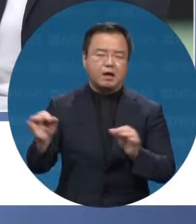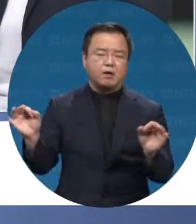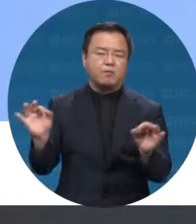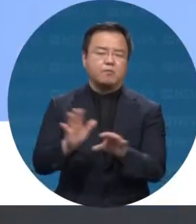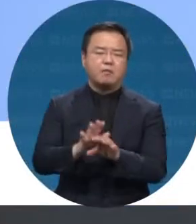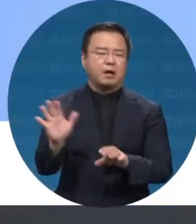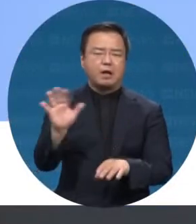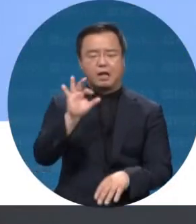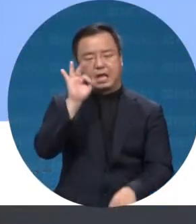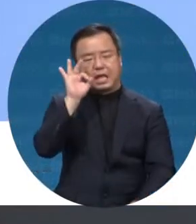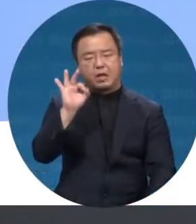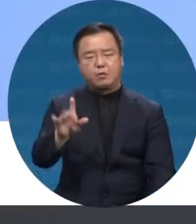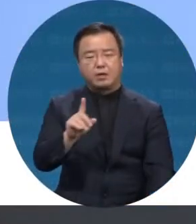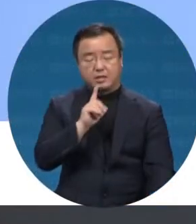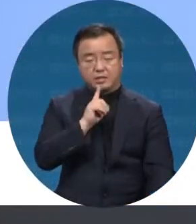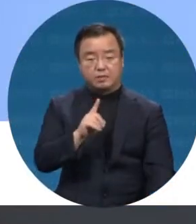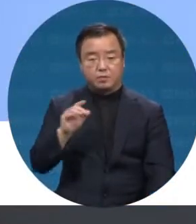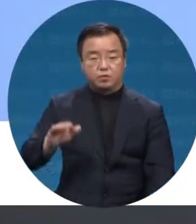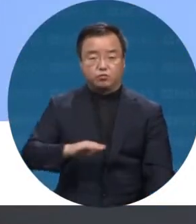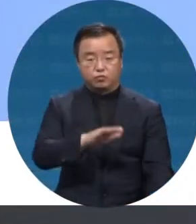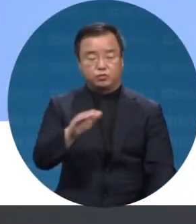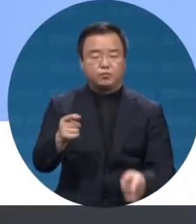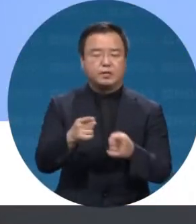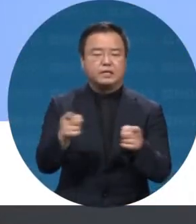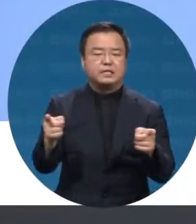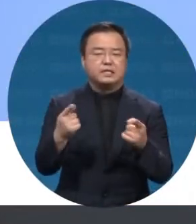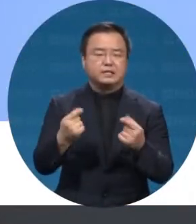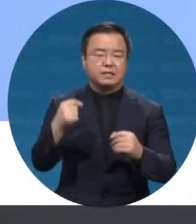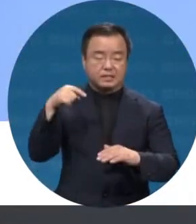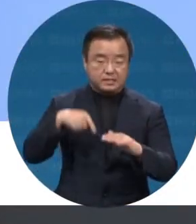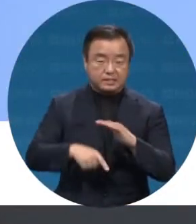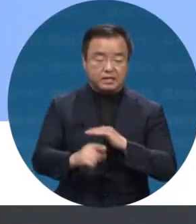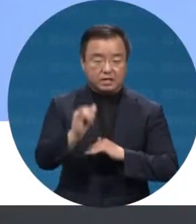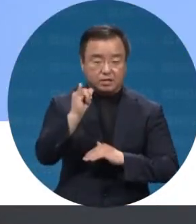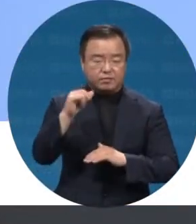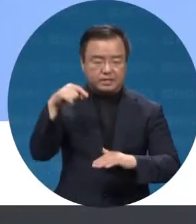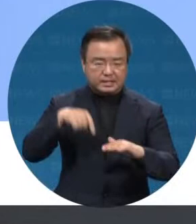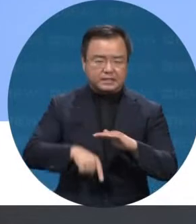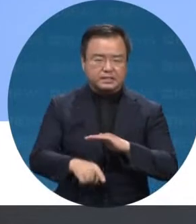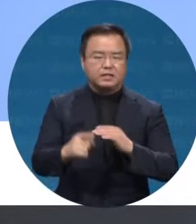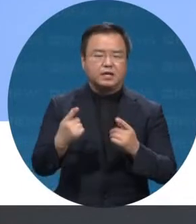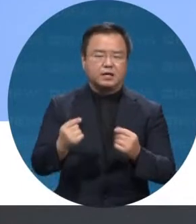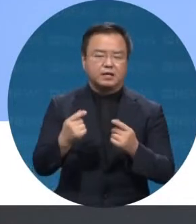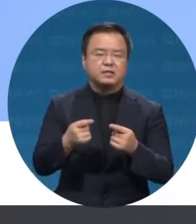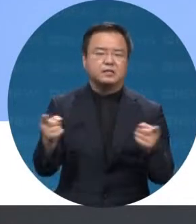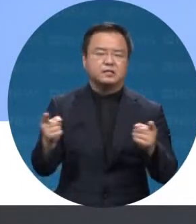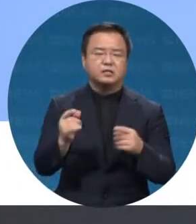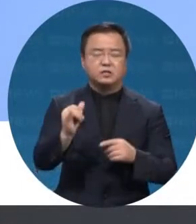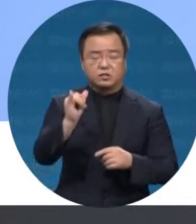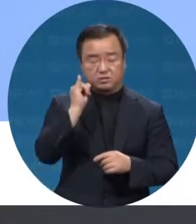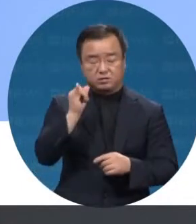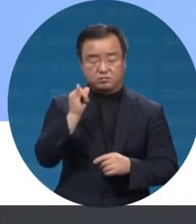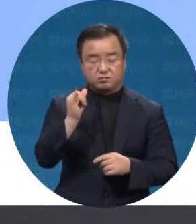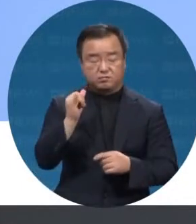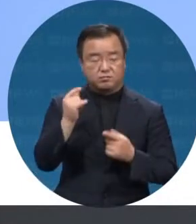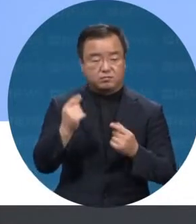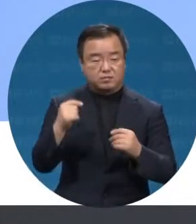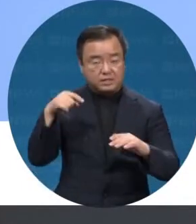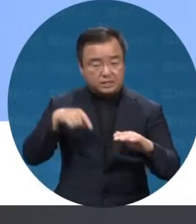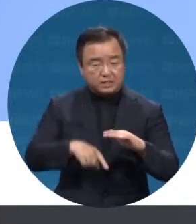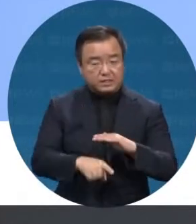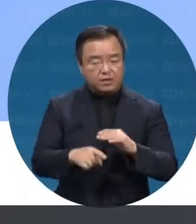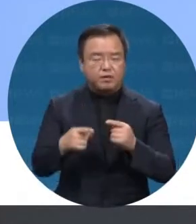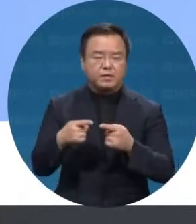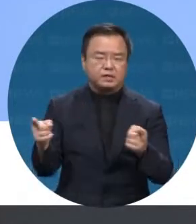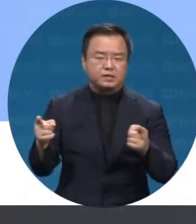그래서 우리도 1층 같은 지하가 있고 지하 같은 1층이 있습니다 이게 뭐 무조건 지하하고 1층이 주거환경이